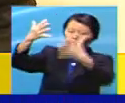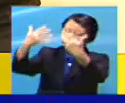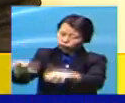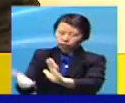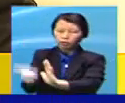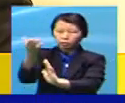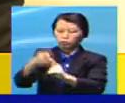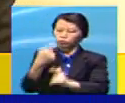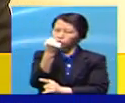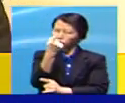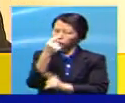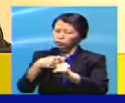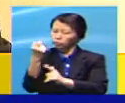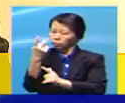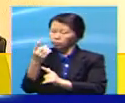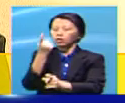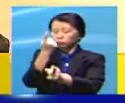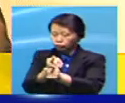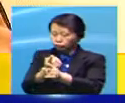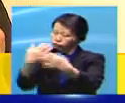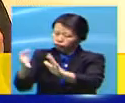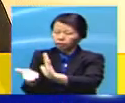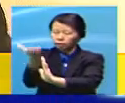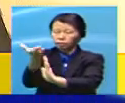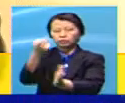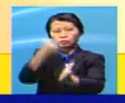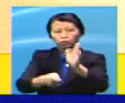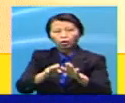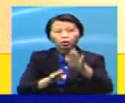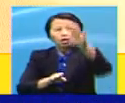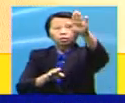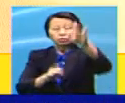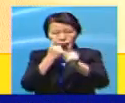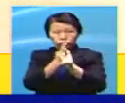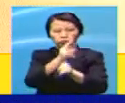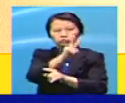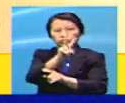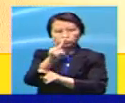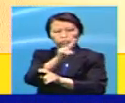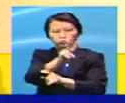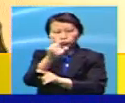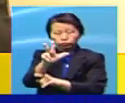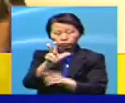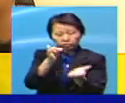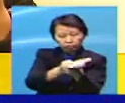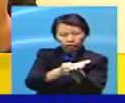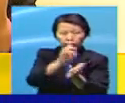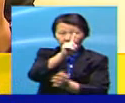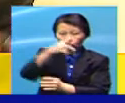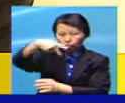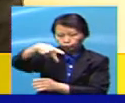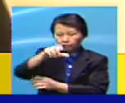in November, December, masa tu betul. The price went up to about 22, 23 cents per